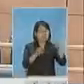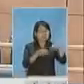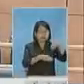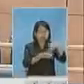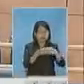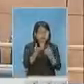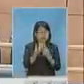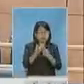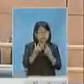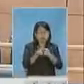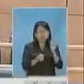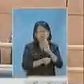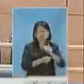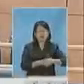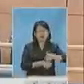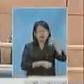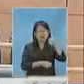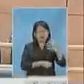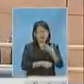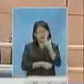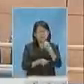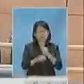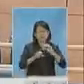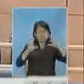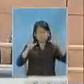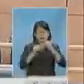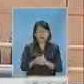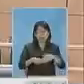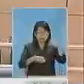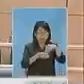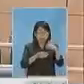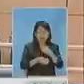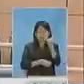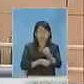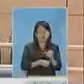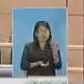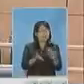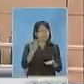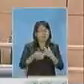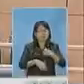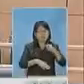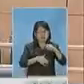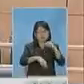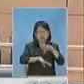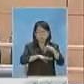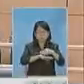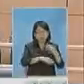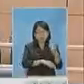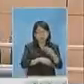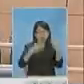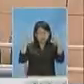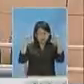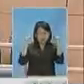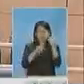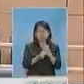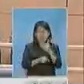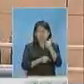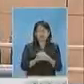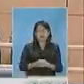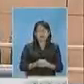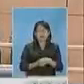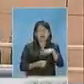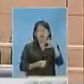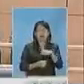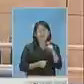ก็เป็นรัฐบาลได้พ่ายแพ้เลือกตั้งก็เป็นนายกรัฐมนตรีได้มันเกิดจากอะไรล่ะ